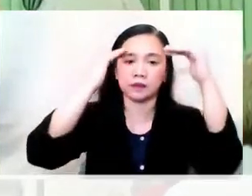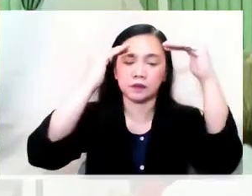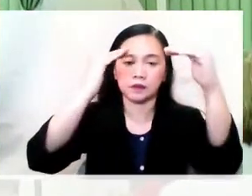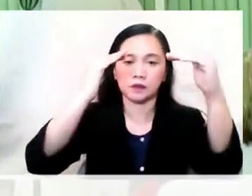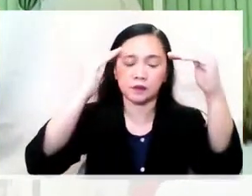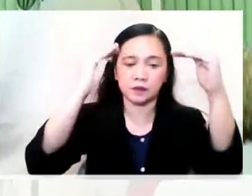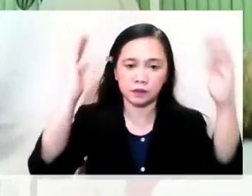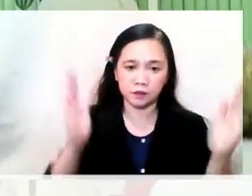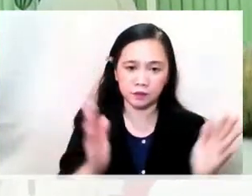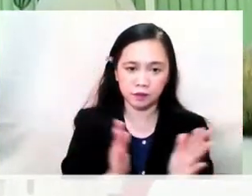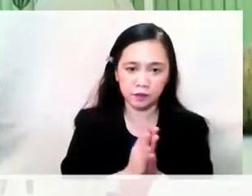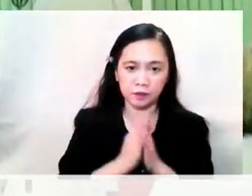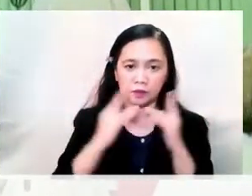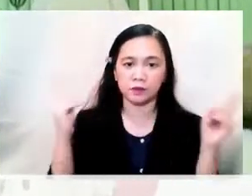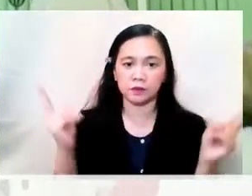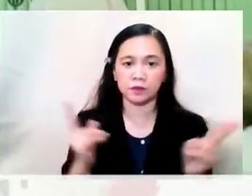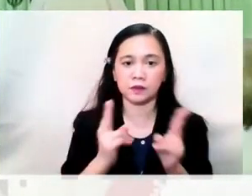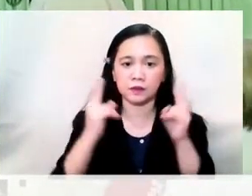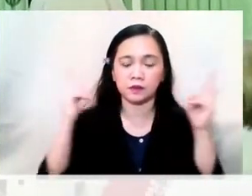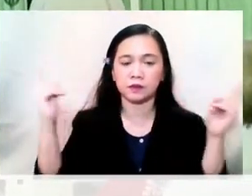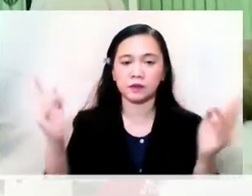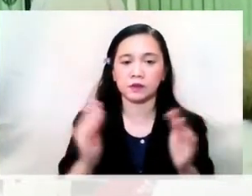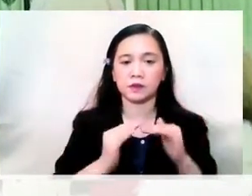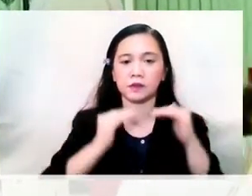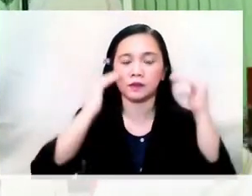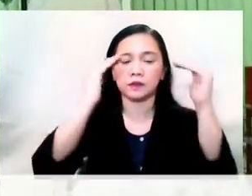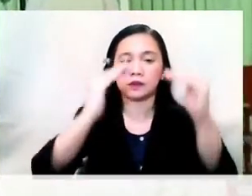kaitaasan, sana osanna sa